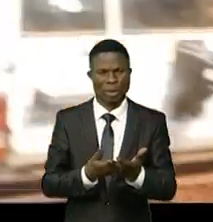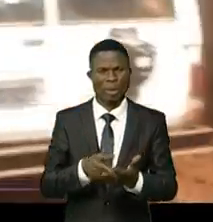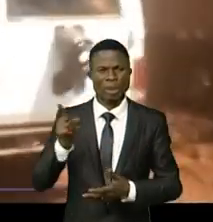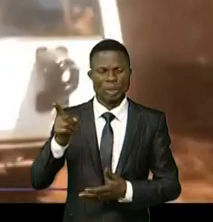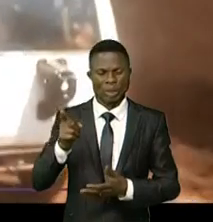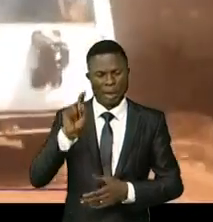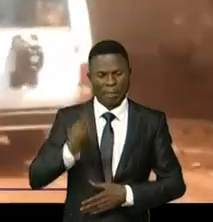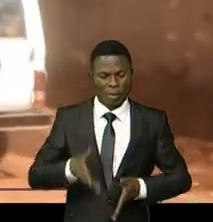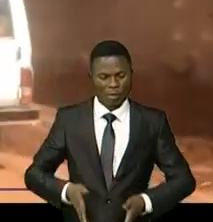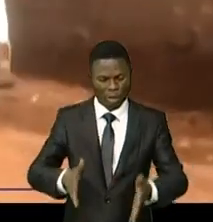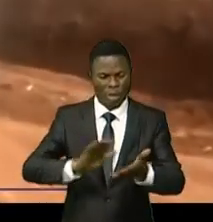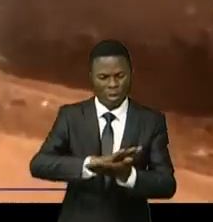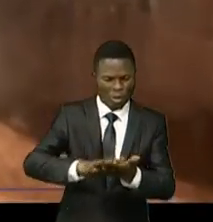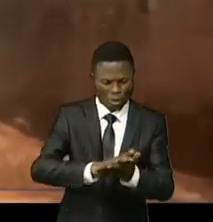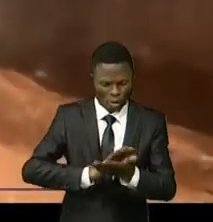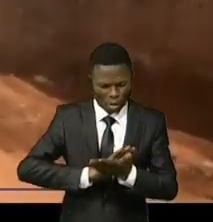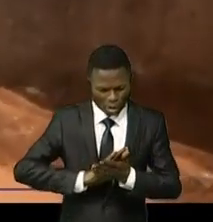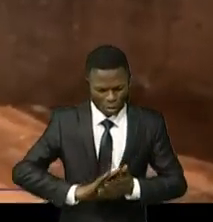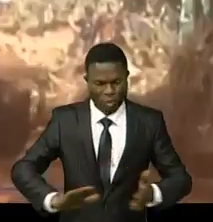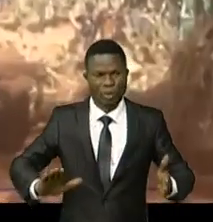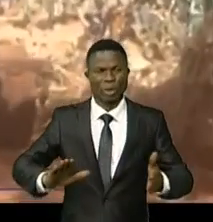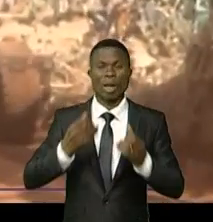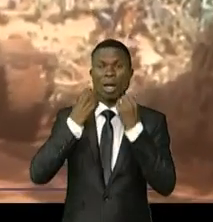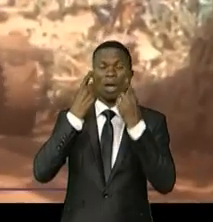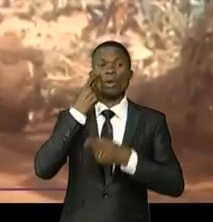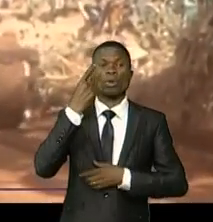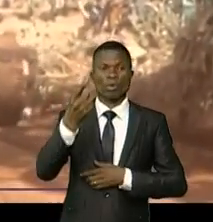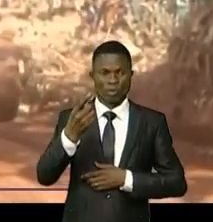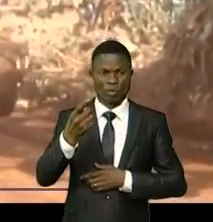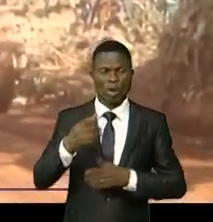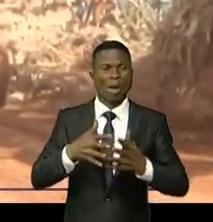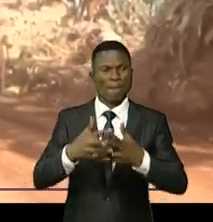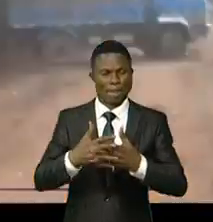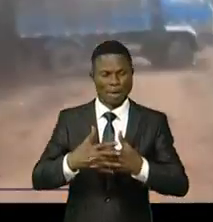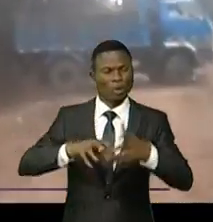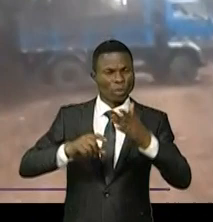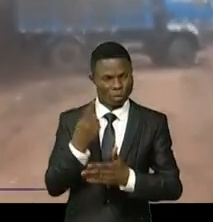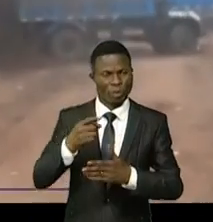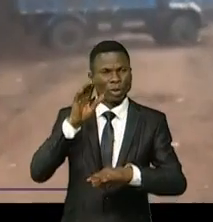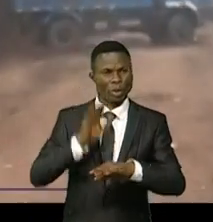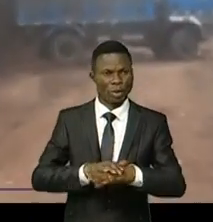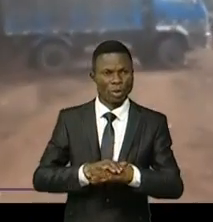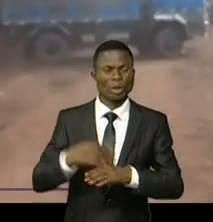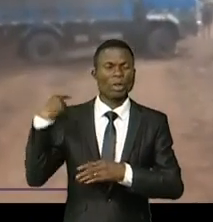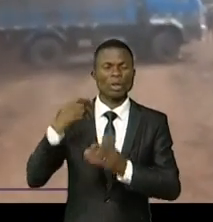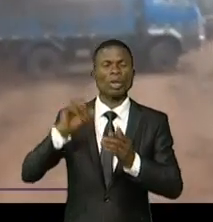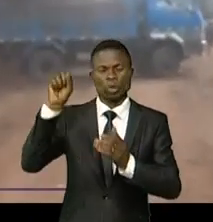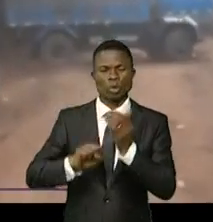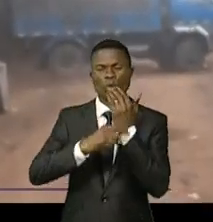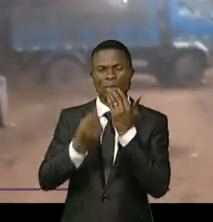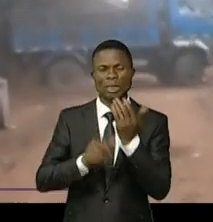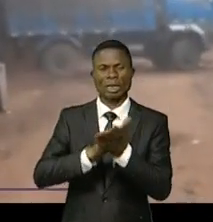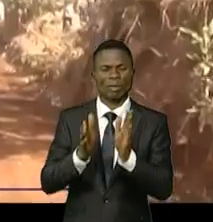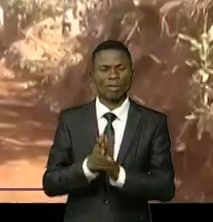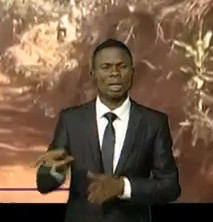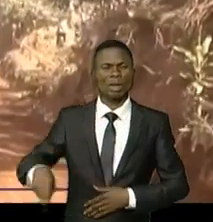voir l'asphaltage de cette route. Ils sont surpris de voir des machines pour la première fois depuis que le Sud Kivu soit une province